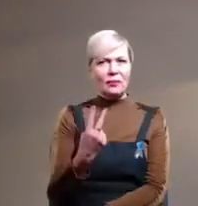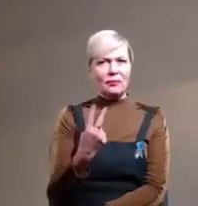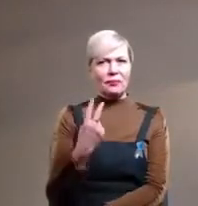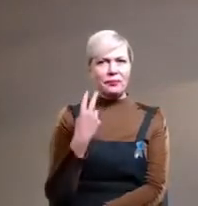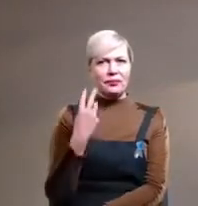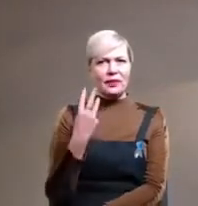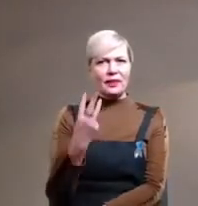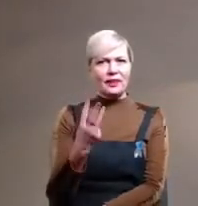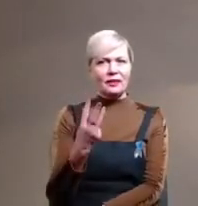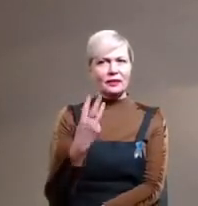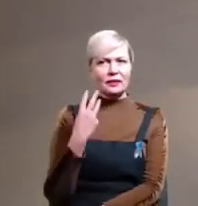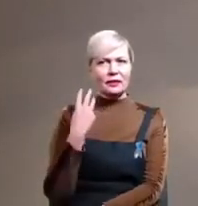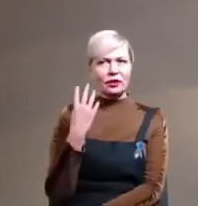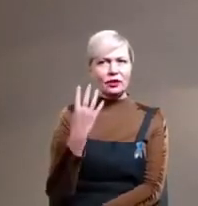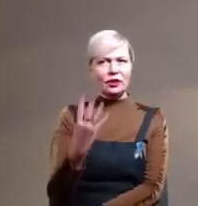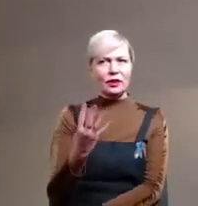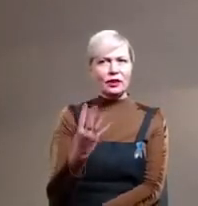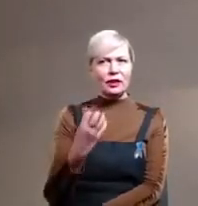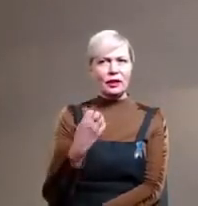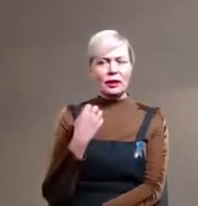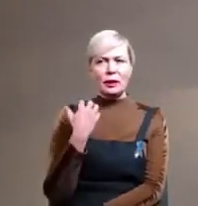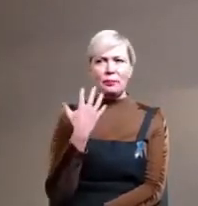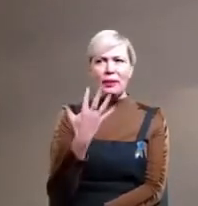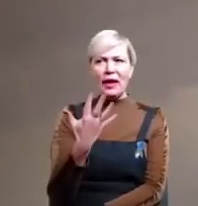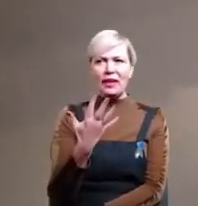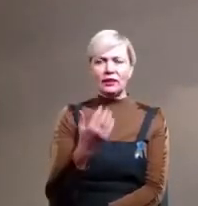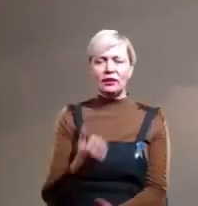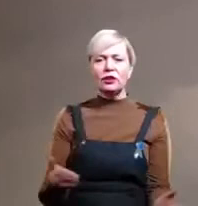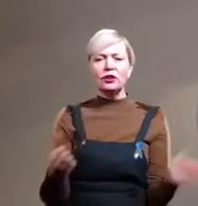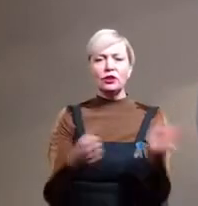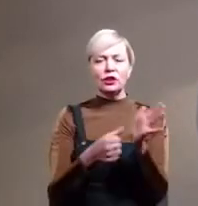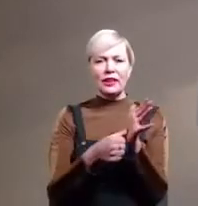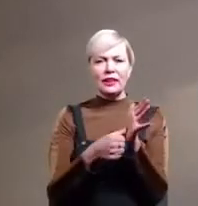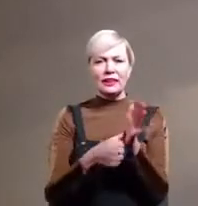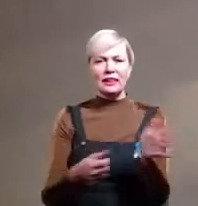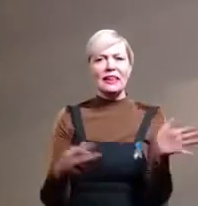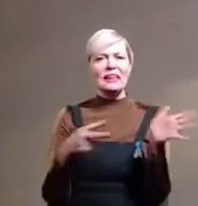четыре, пять. Есть еще разок, парни.